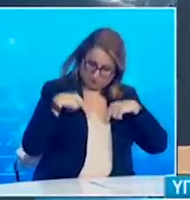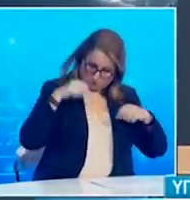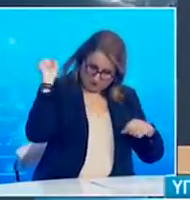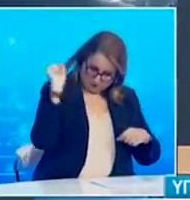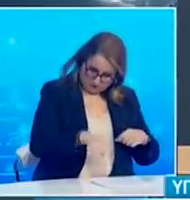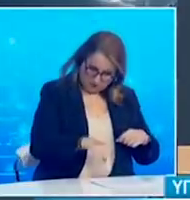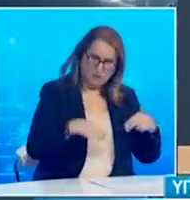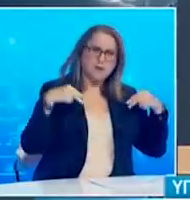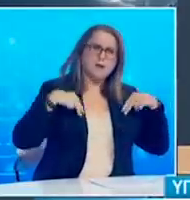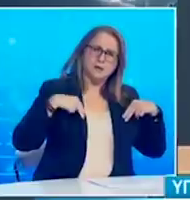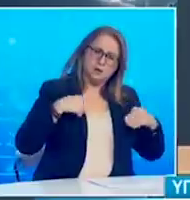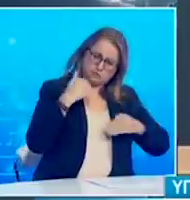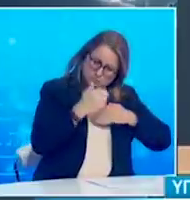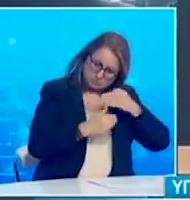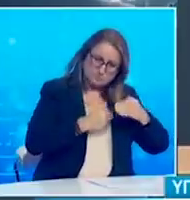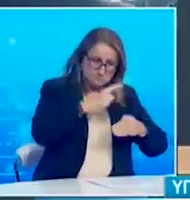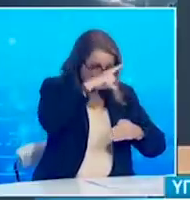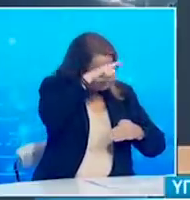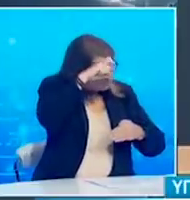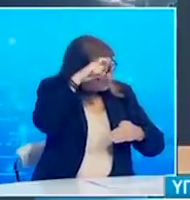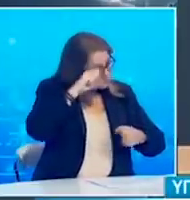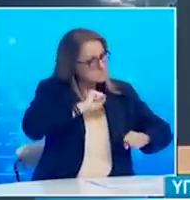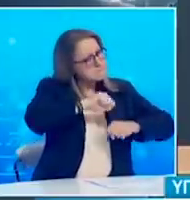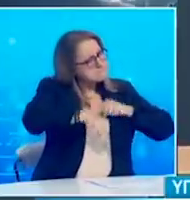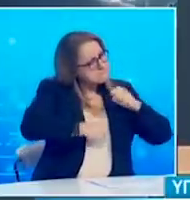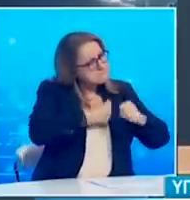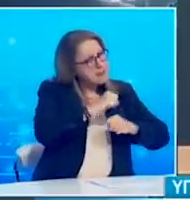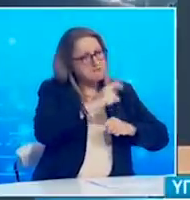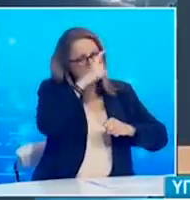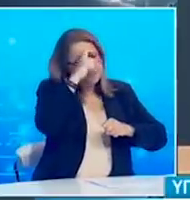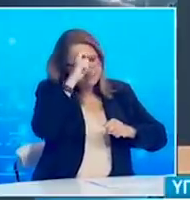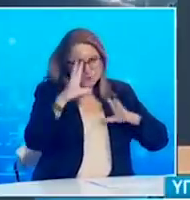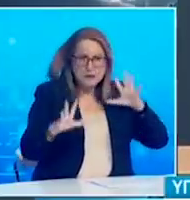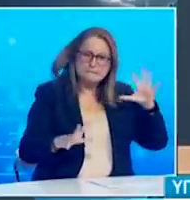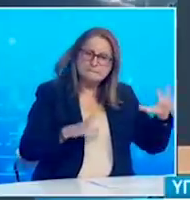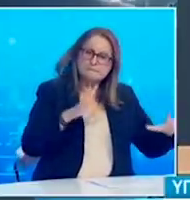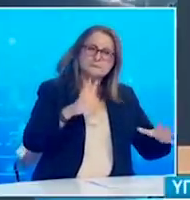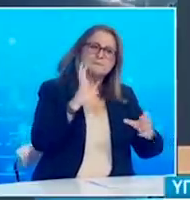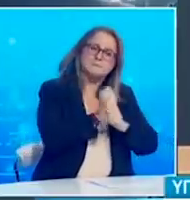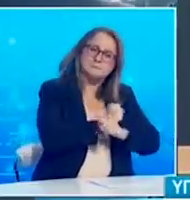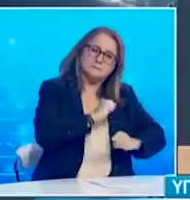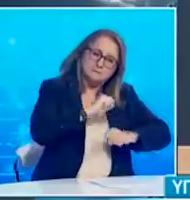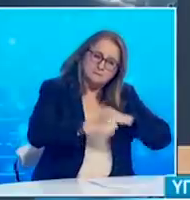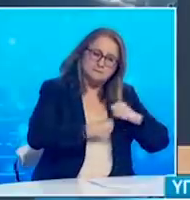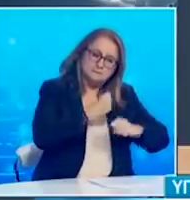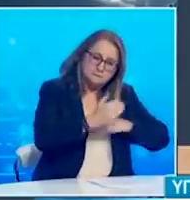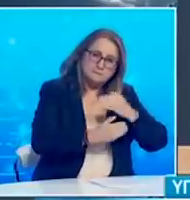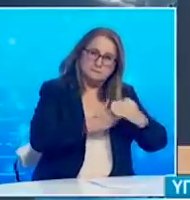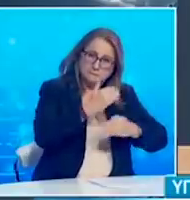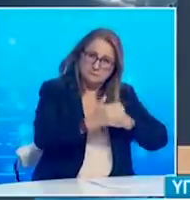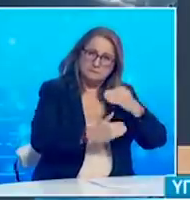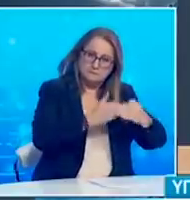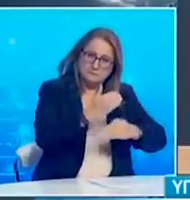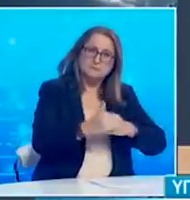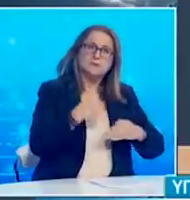κράτος κάνει αυτά που πρέπει κάτω από δύσκολες συνθήκες και με αχαρτογράφητα νερά και φαίνεται τουλάχιστον ότι αν μη τι άλλο συγκριτικά και σε